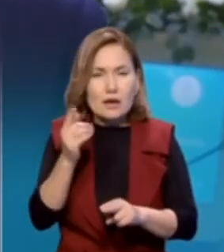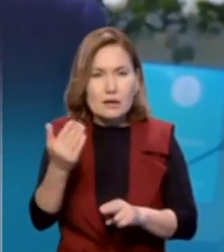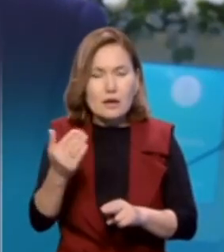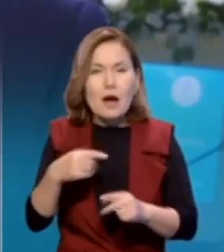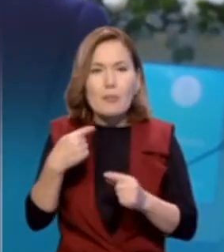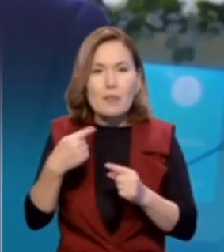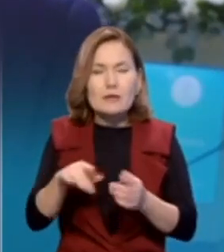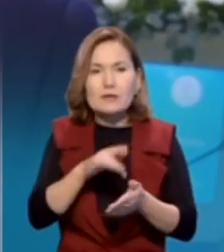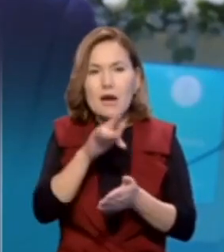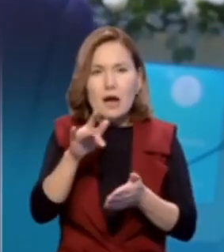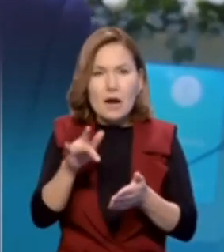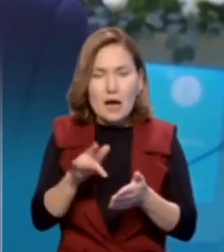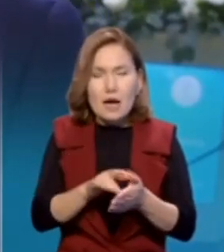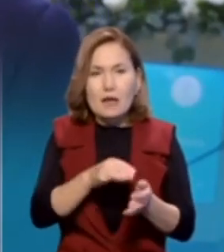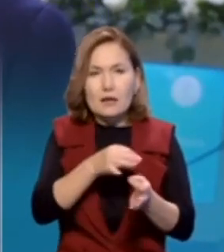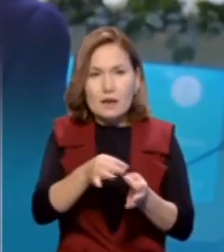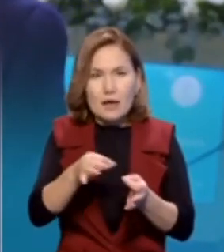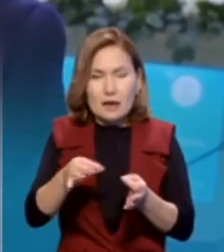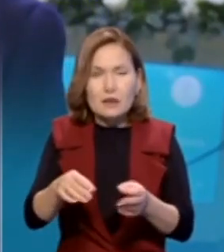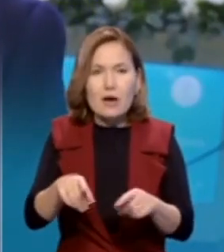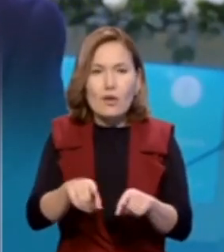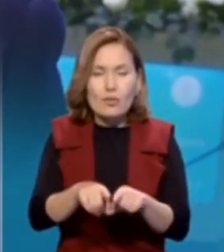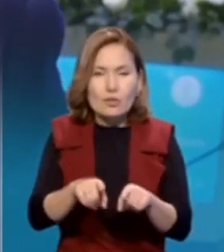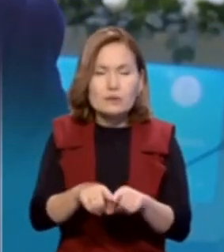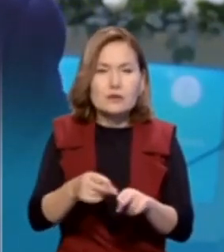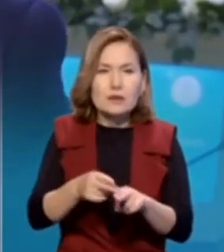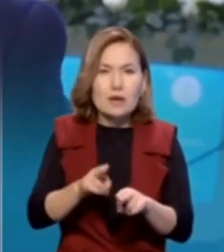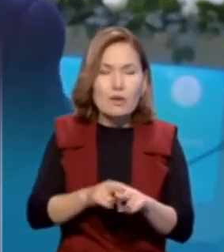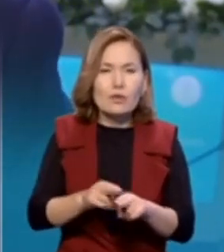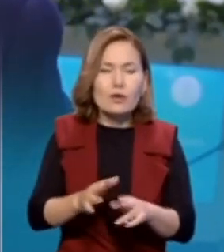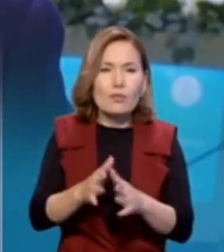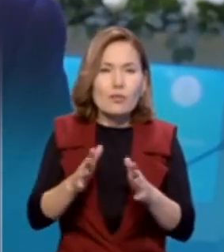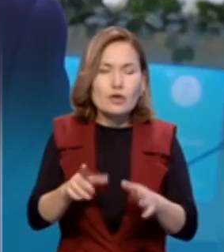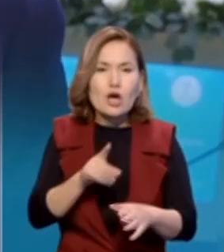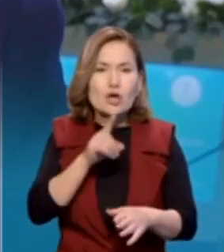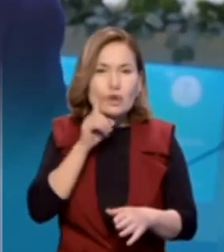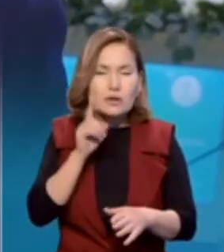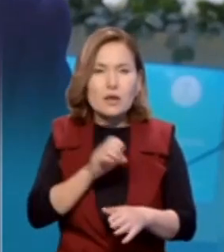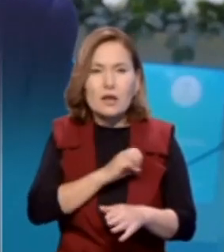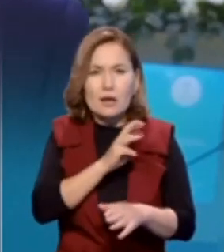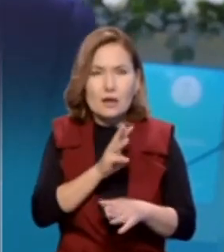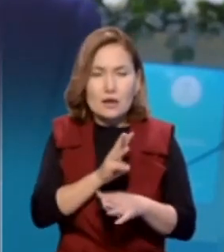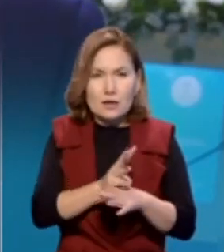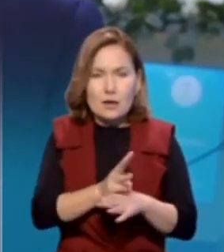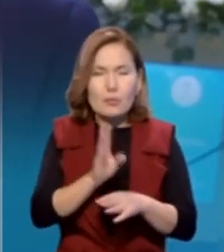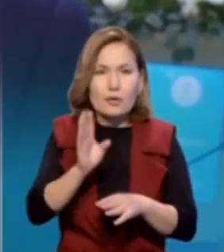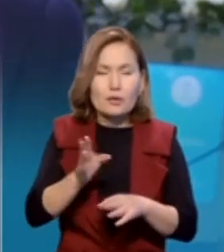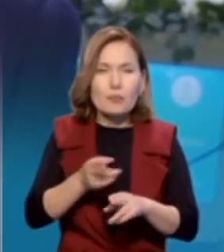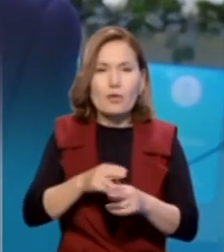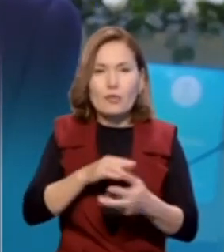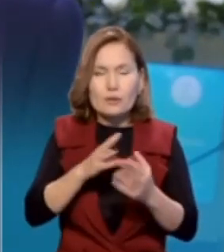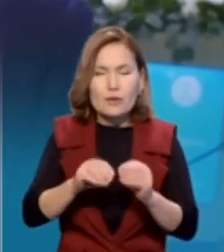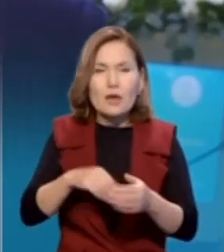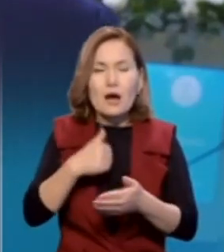қалаға қашуға бет бұруға мүмкіндігі болады, бірақ